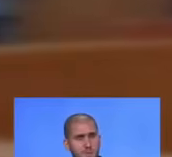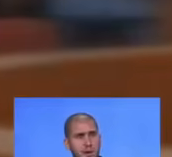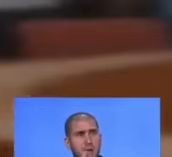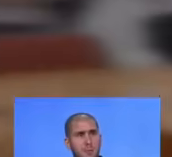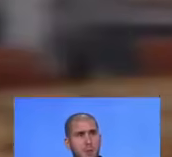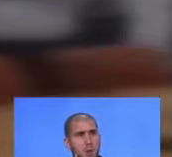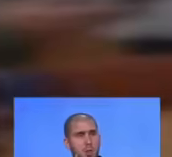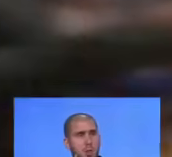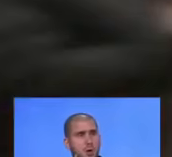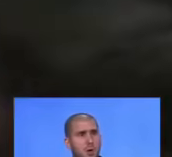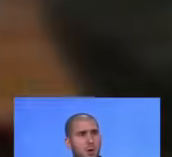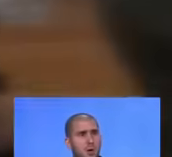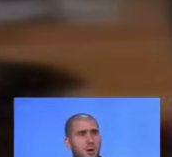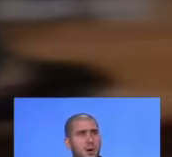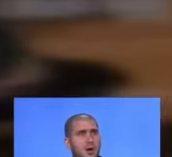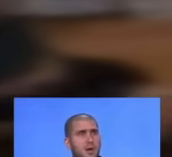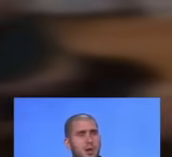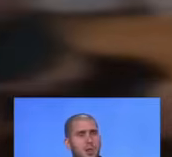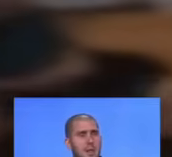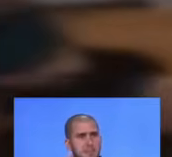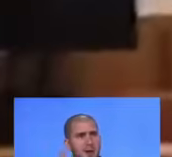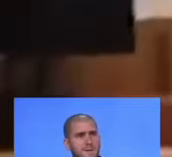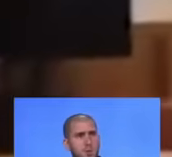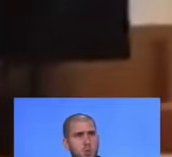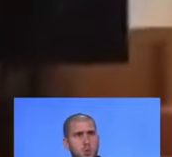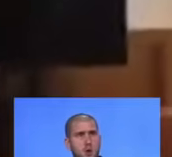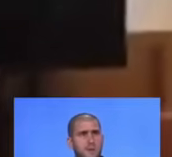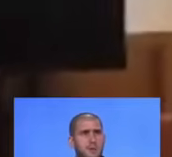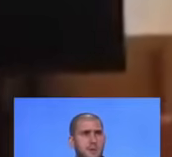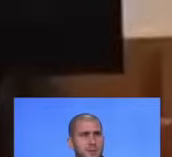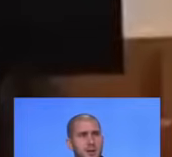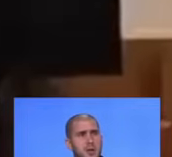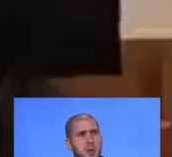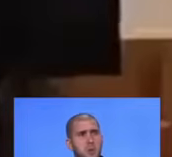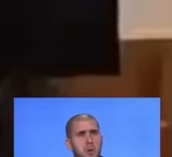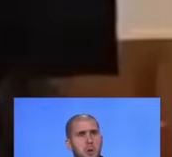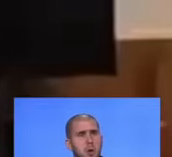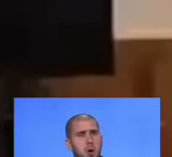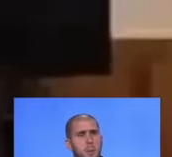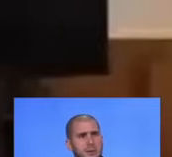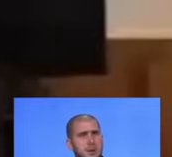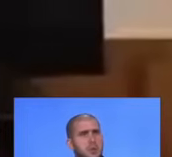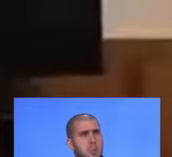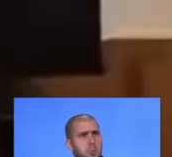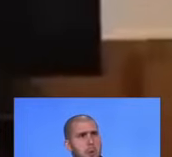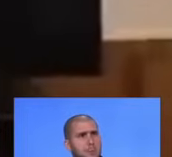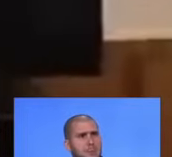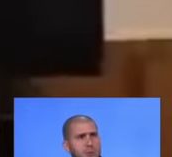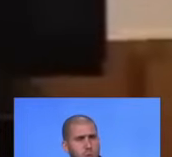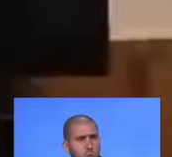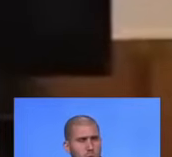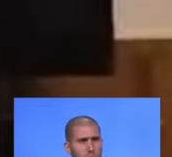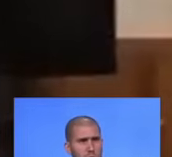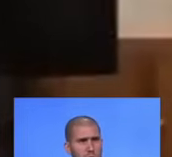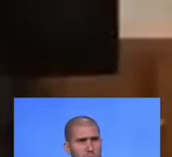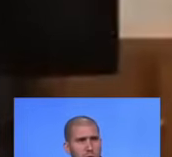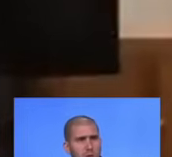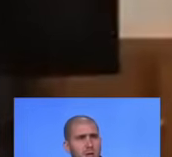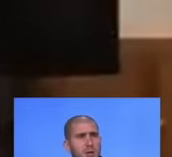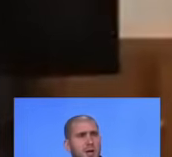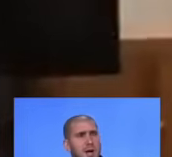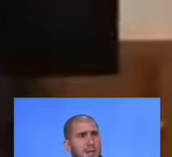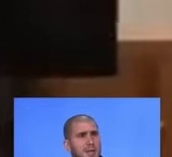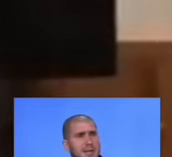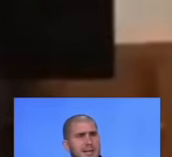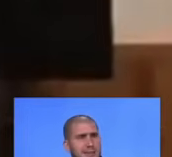אינם ערבים לכם ואפילו כואבים. ואני פה לא מחס לכם, אני פה בזכות. פסגדיתי את